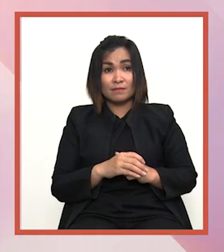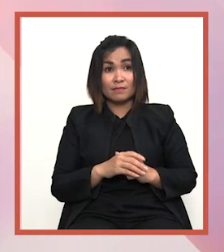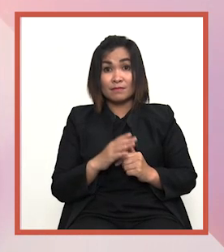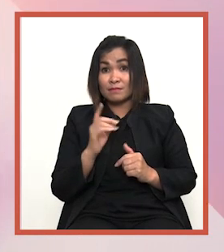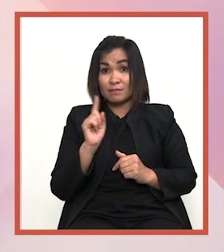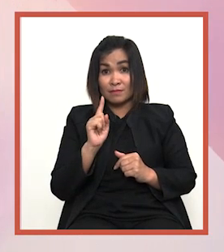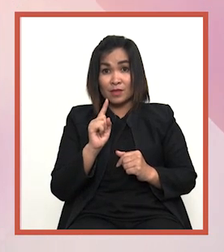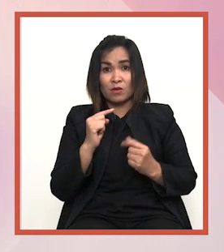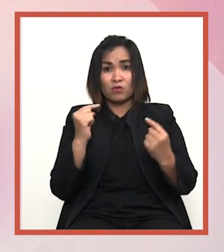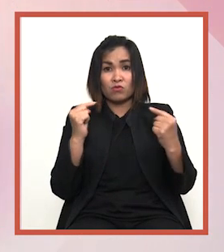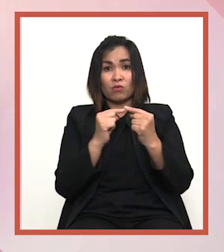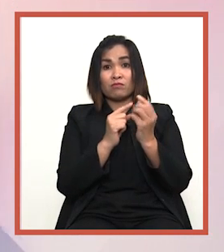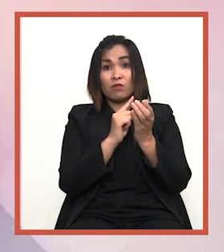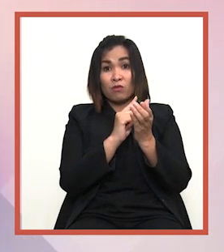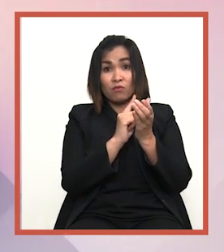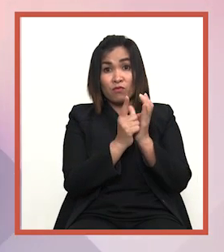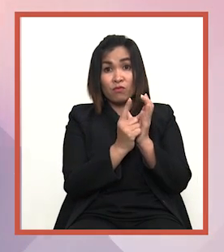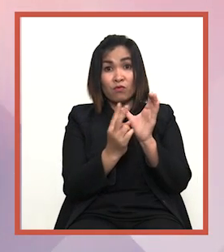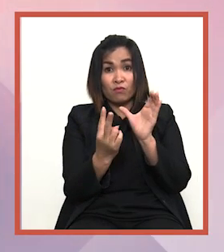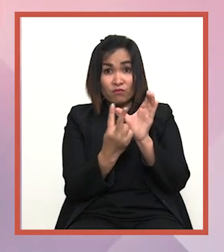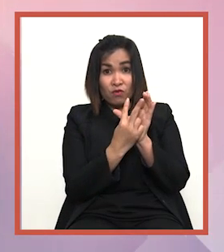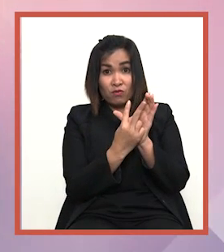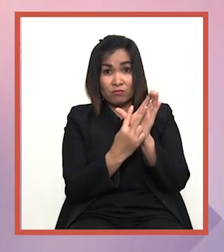ส่วนถัดมาเป็นโวลต์มิเตอร์ครับ